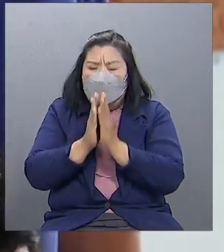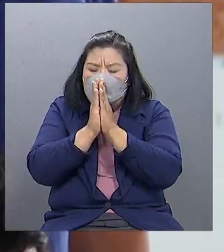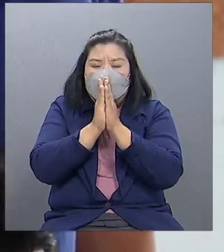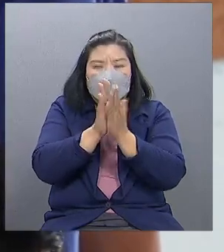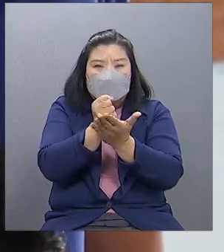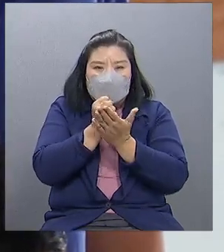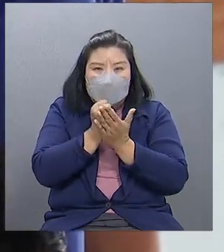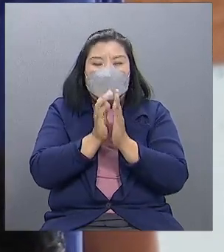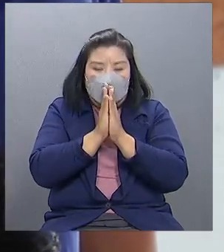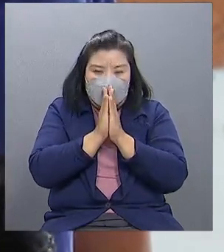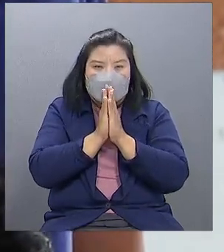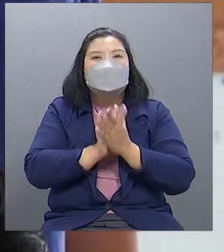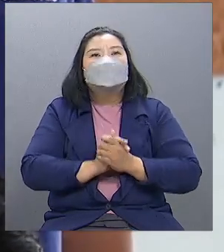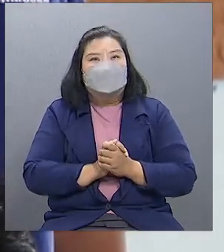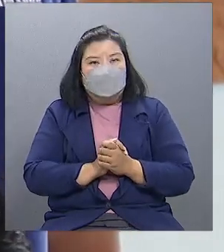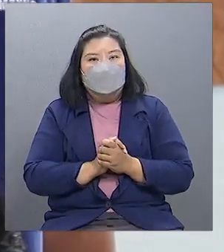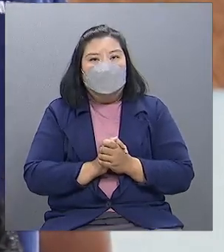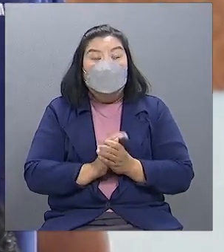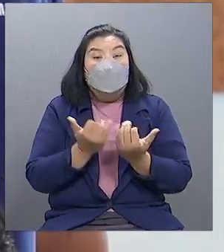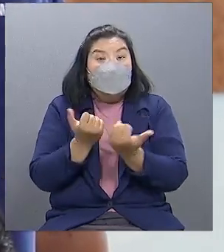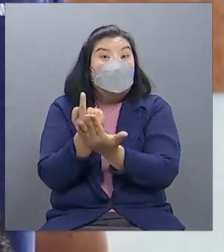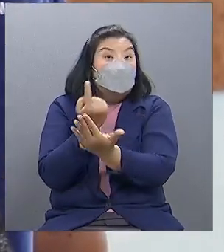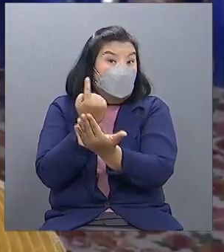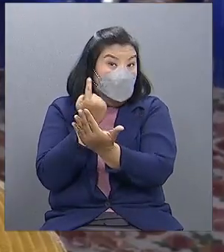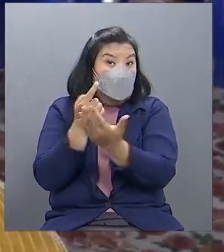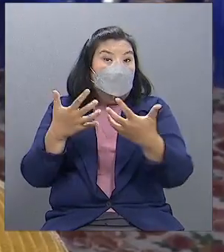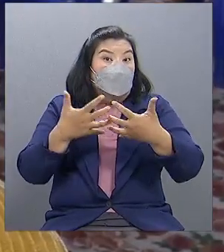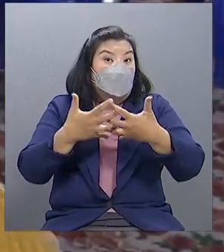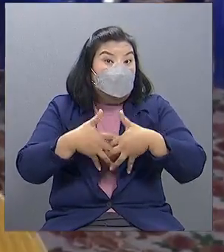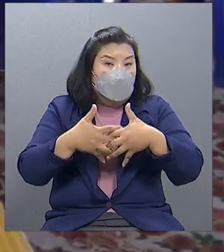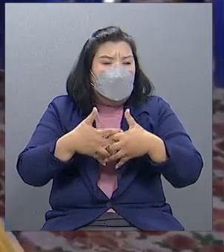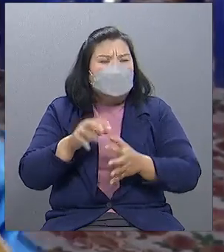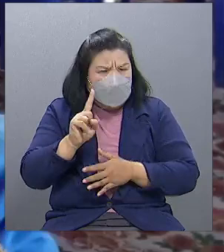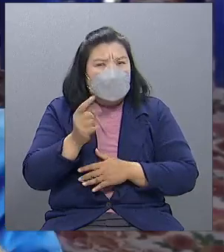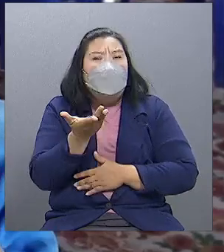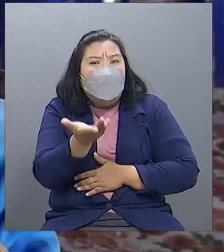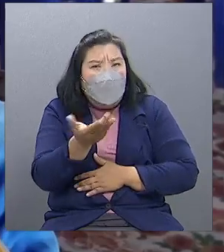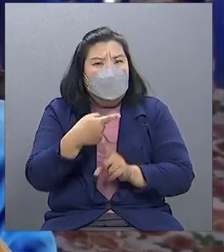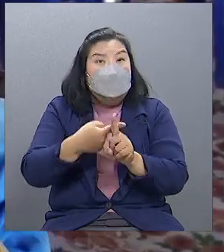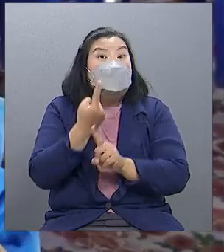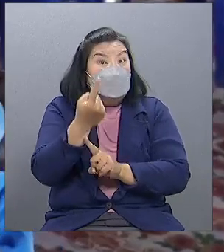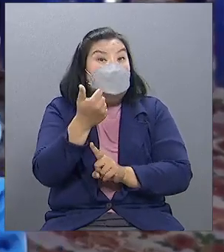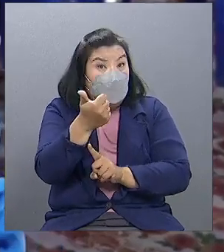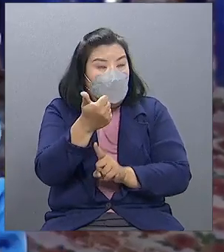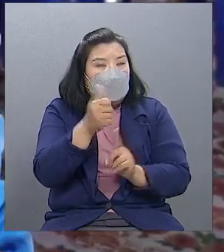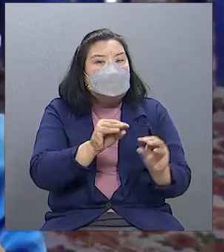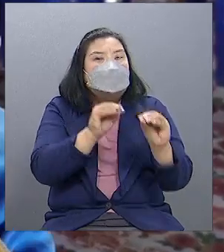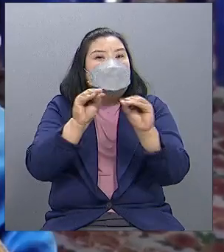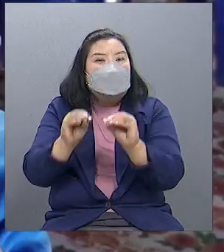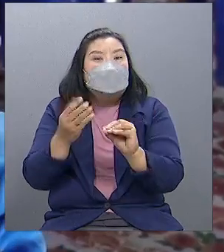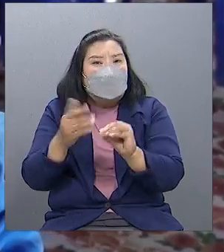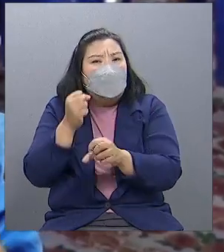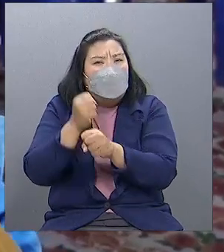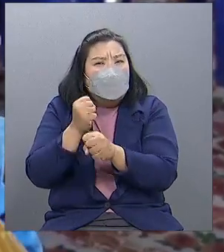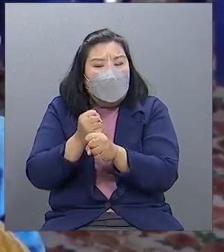จง้วทางตัวแทนโรงงานก็ขอโอกาสอกสัก 1 เดือนขอล้อมตะกวที่มวัตถุดิบอยู่